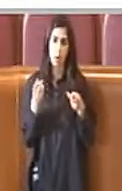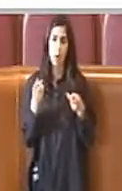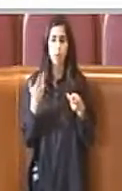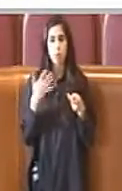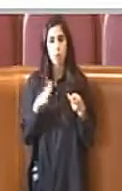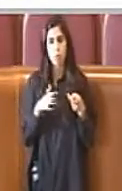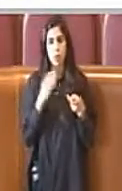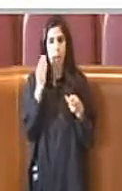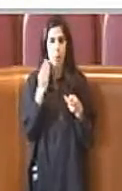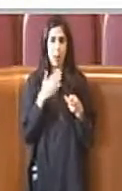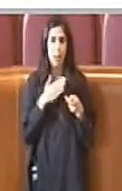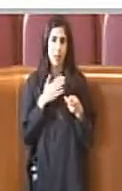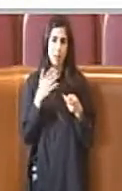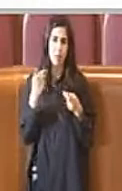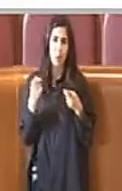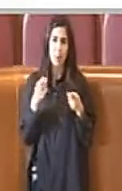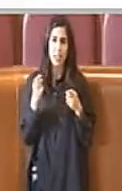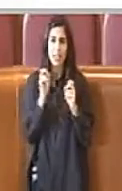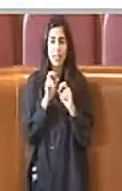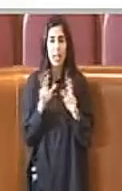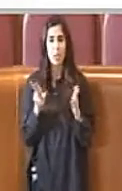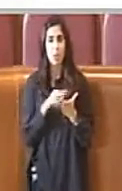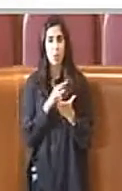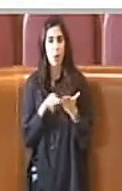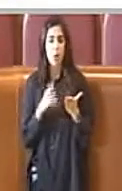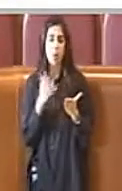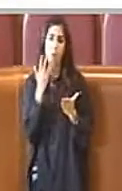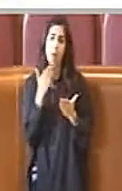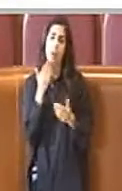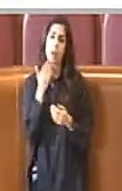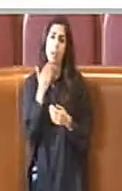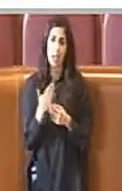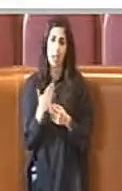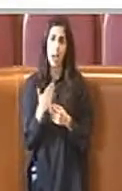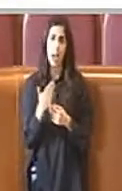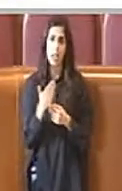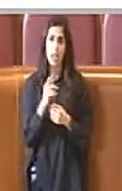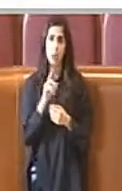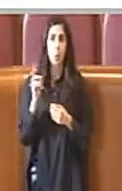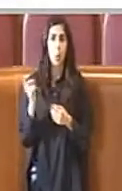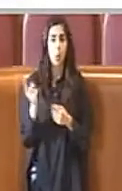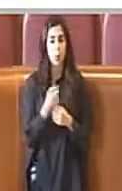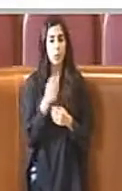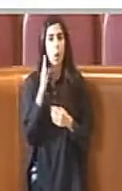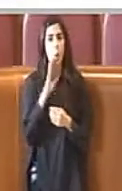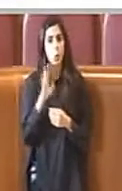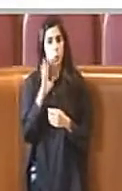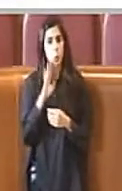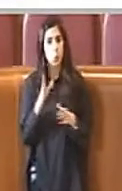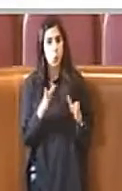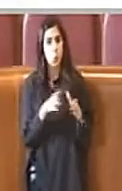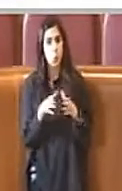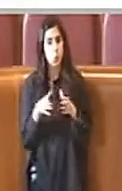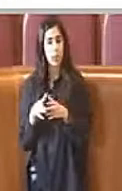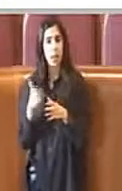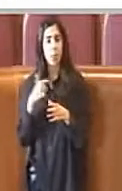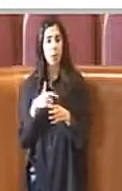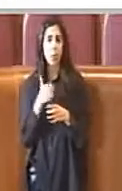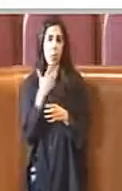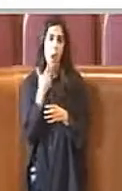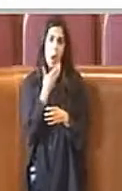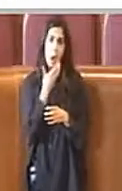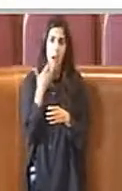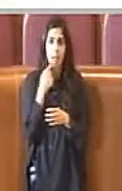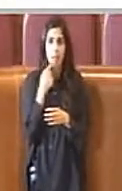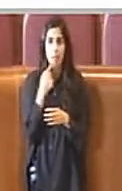intenzione della dichiarazione di voto di ringraziare appunto le consulte perché ci tengo a dire che non voglio prendere